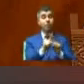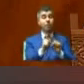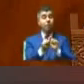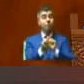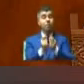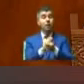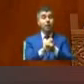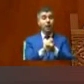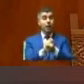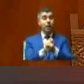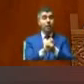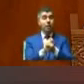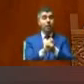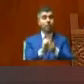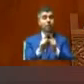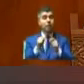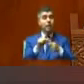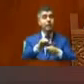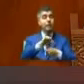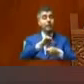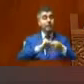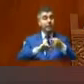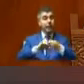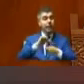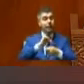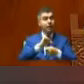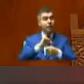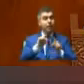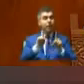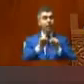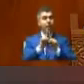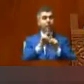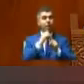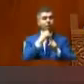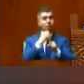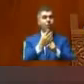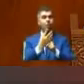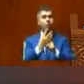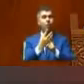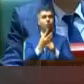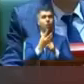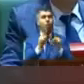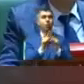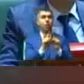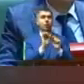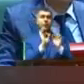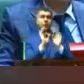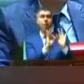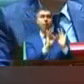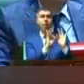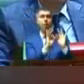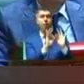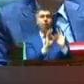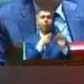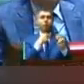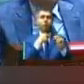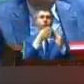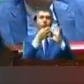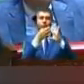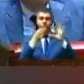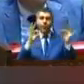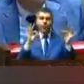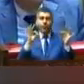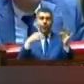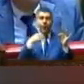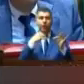في نظامنا للصرف باش ما يكونش ثابت وغيمشي لواحد نظام الصرف اكثر مرونه، وغنشرح لكم الى جاكم على خاطركم